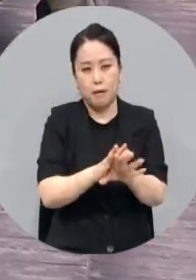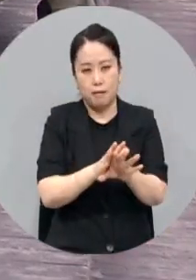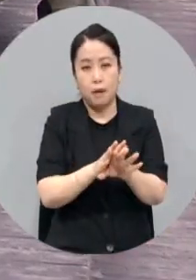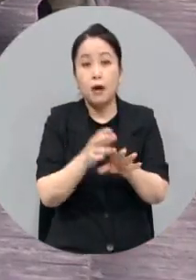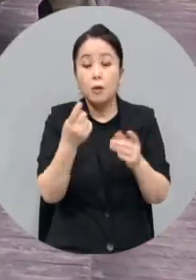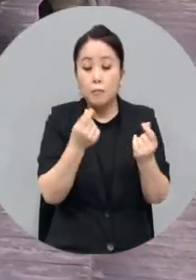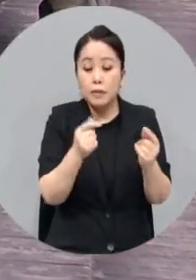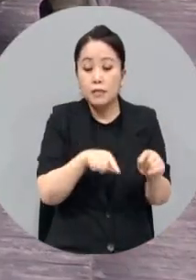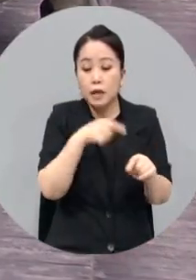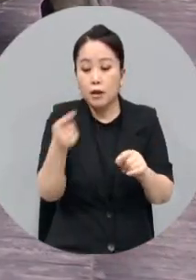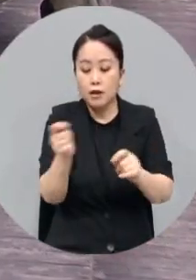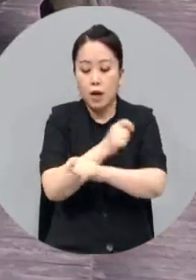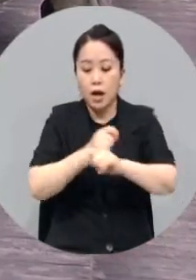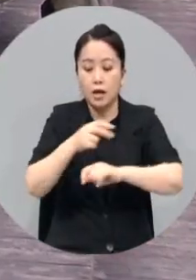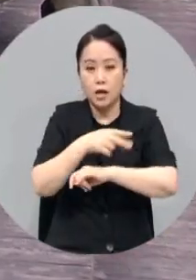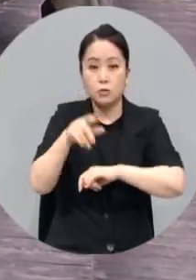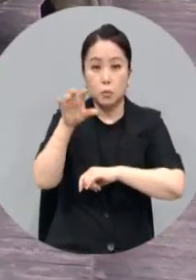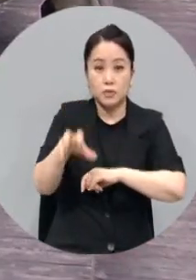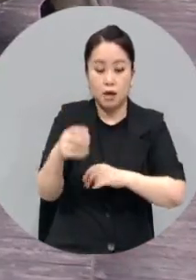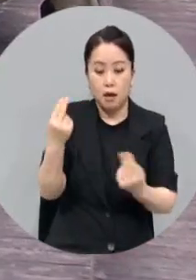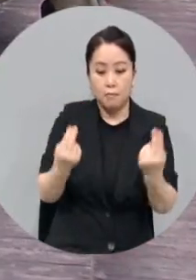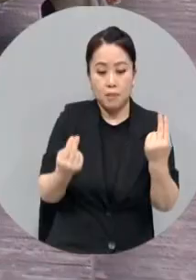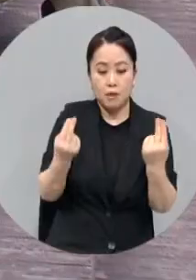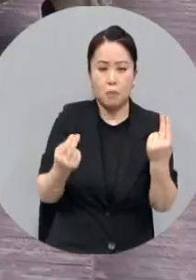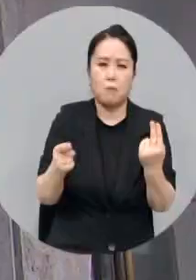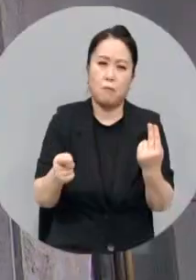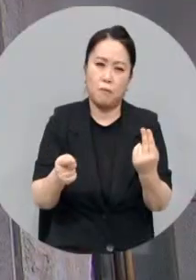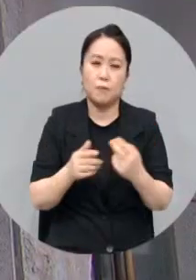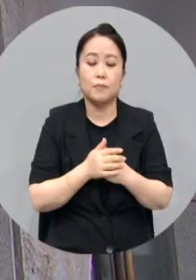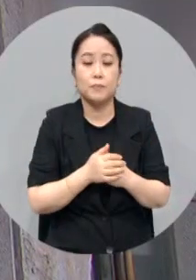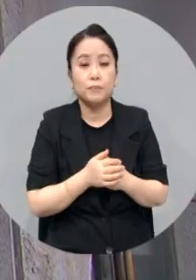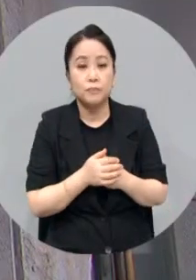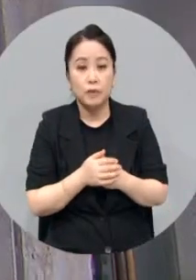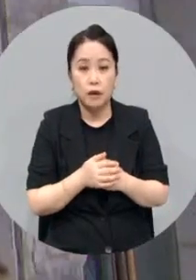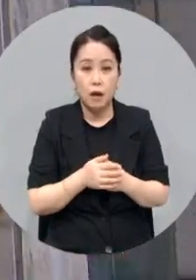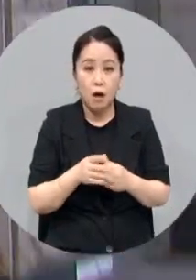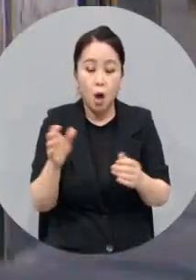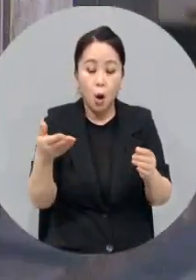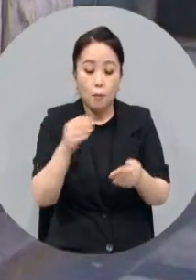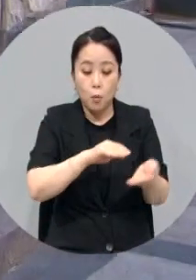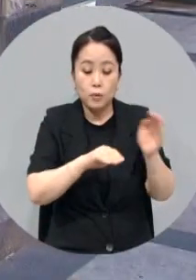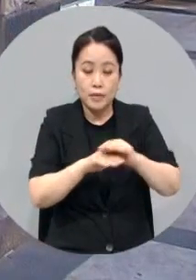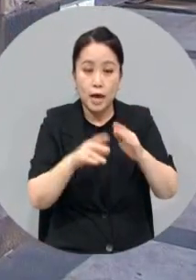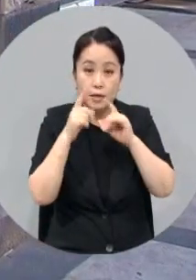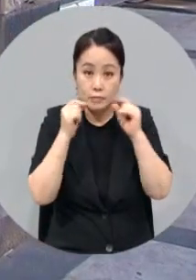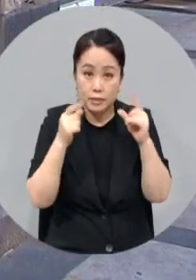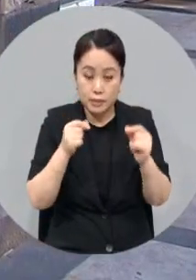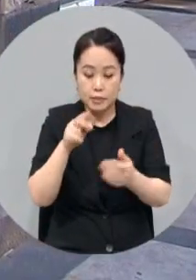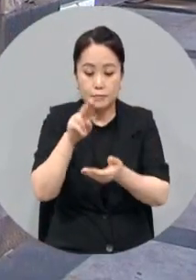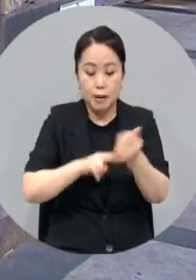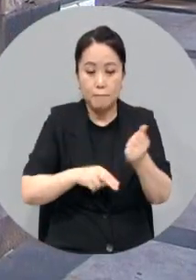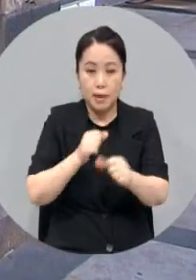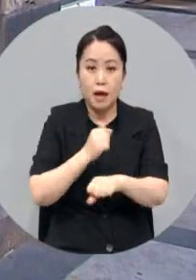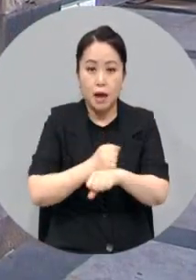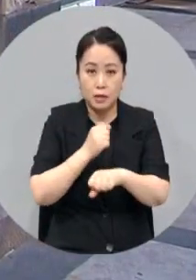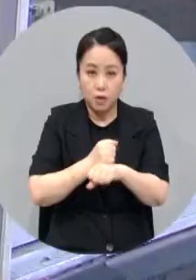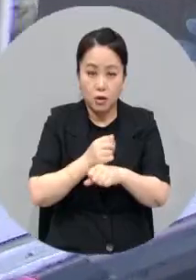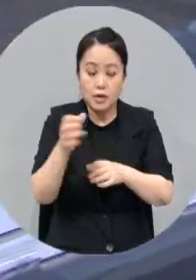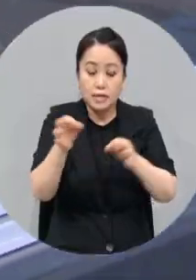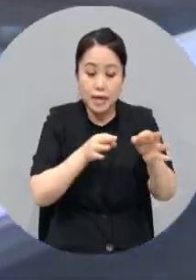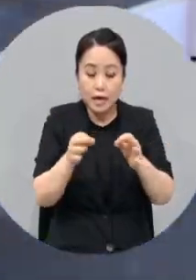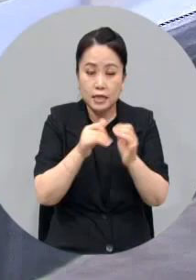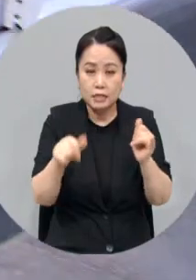바로 근처 광안리 해수욕장과도 대조적인 모습입니다. 포장 음식을 주로 팔던 상가들은 직격탄을